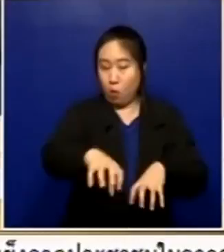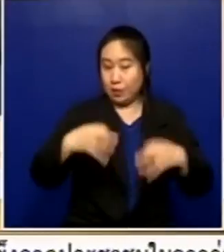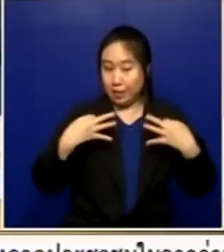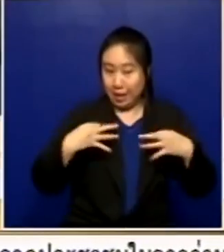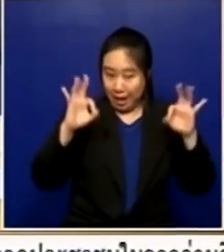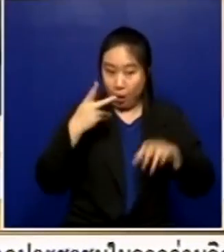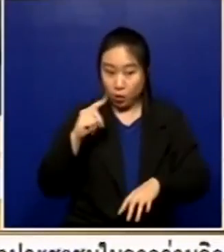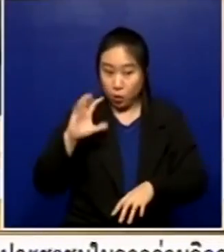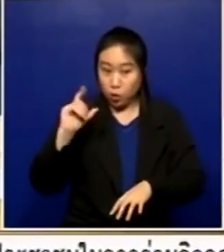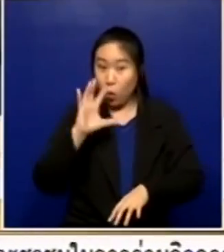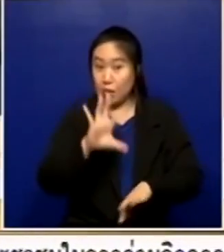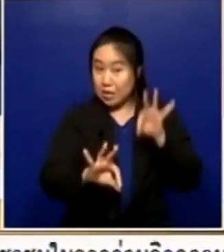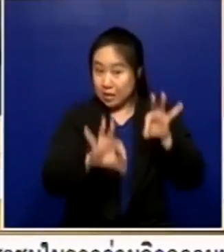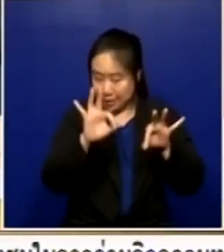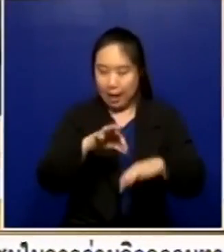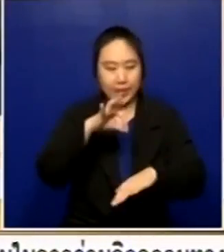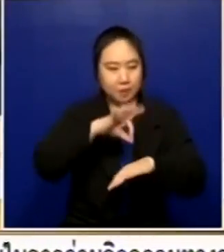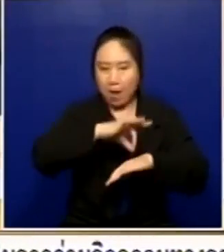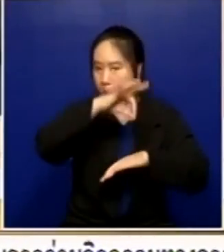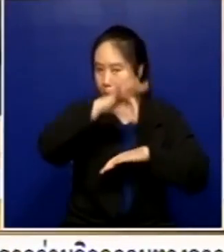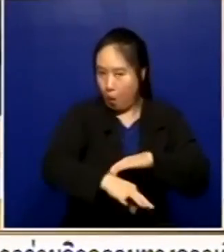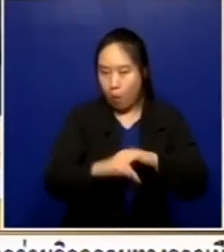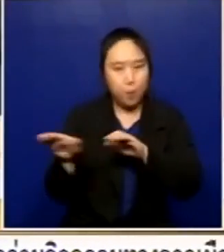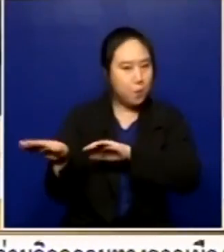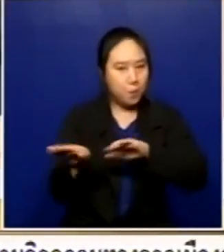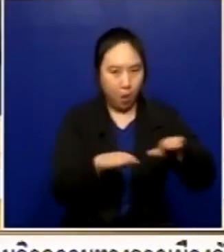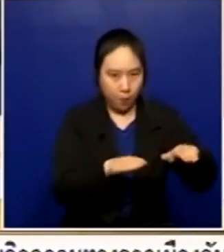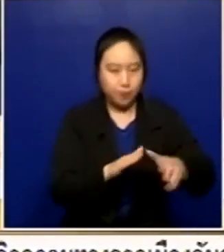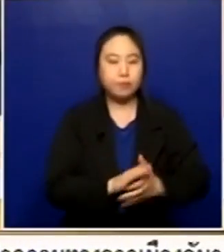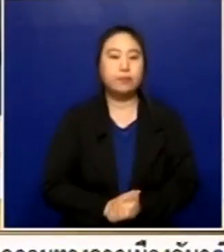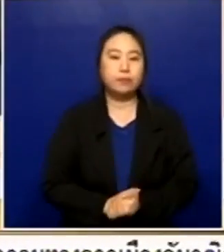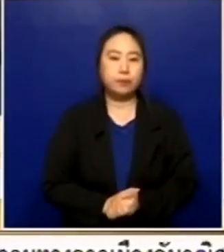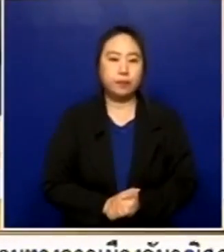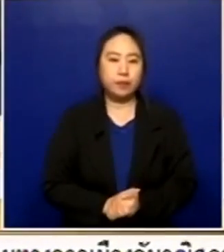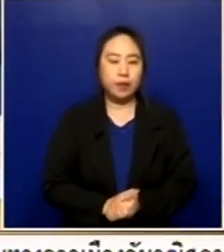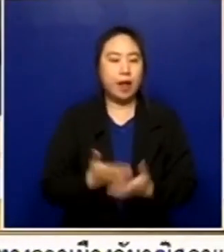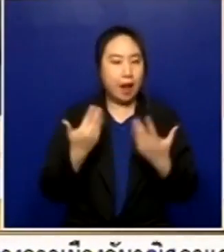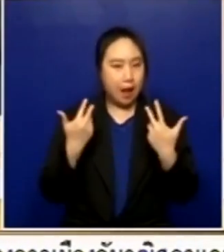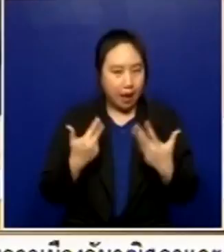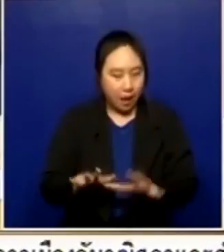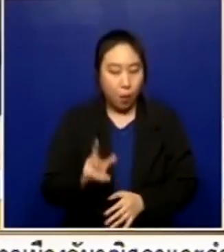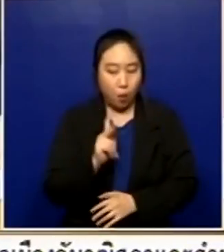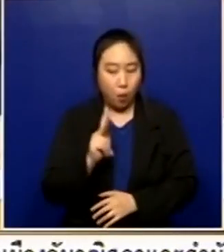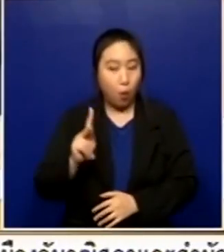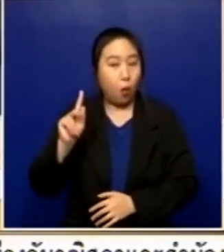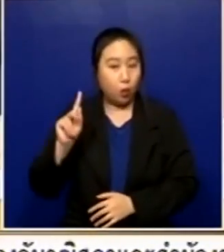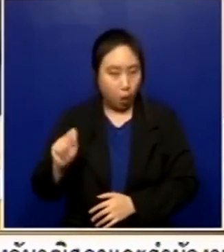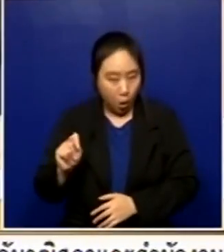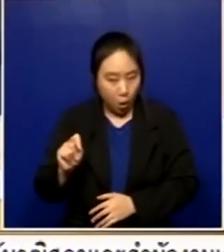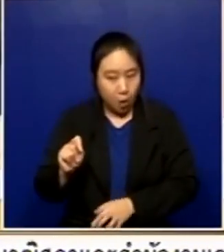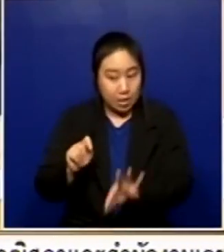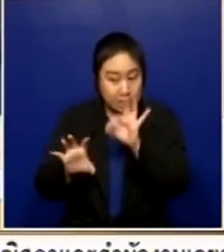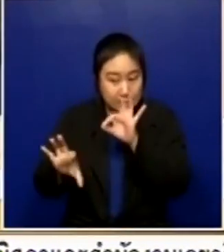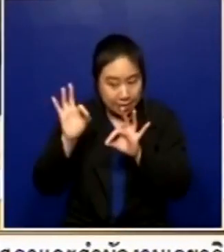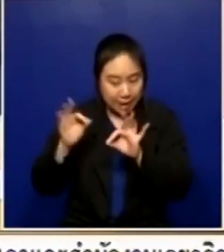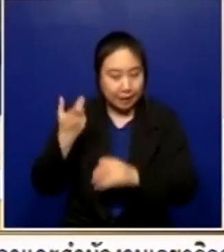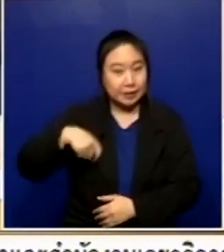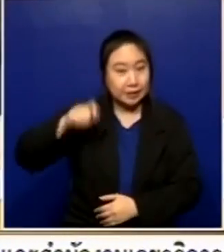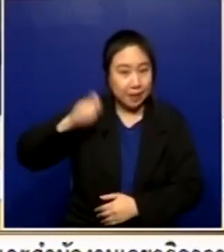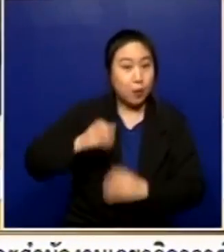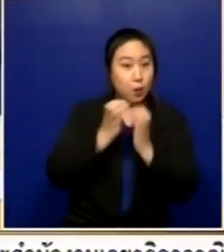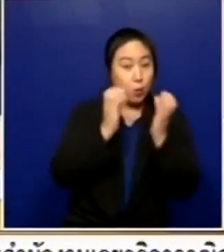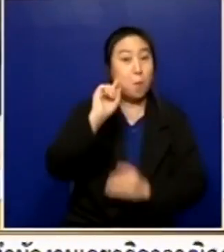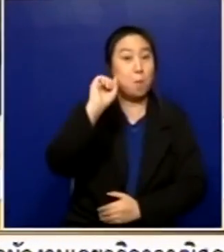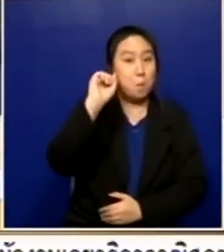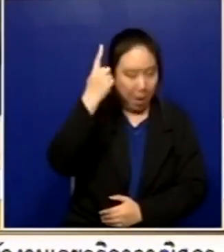พ้นจากตำแหน่งพร้อมกันและให้เลือกกกต.และศาลจำนวนชุดใหม่ในทันที